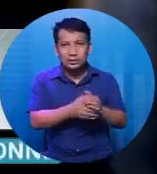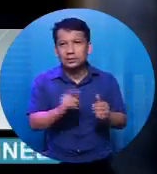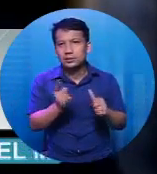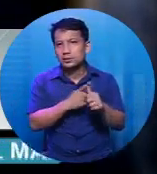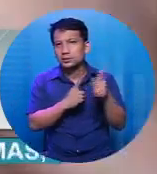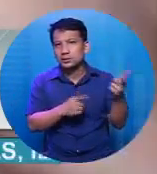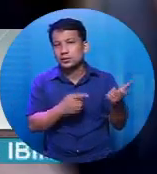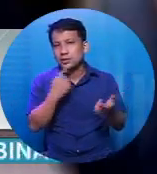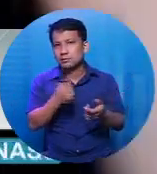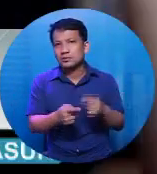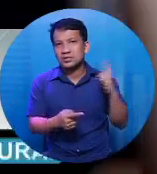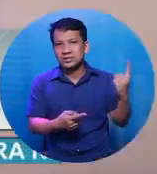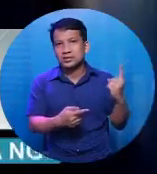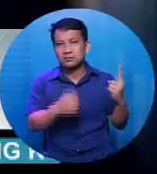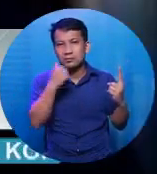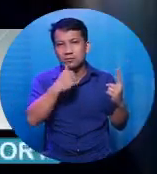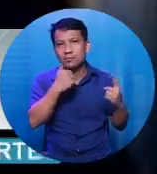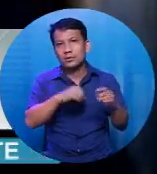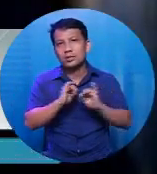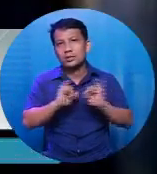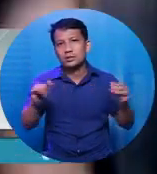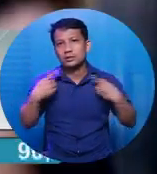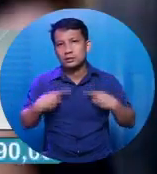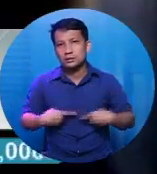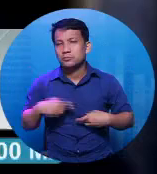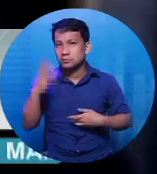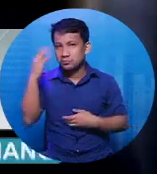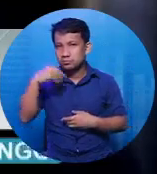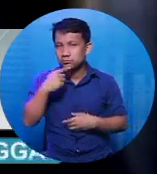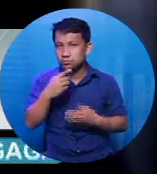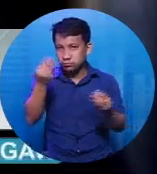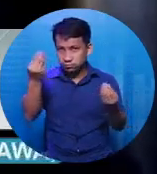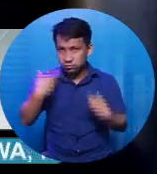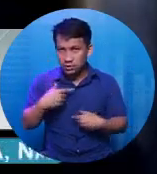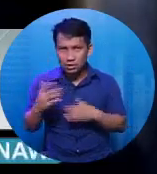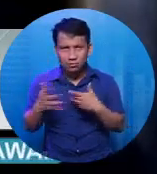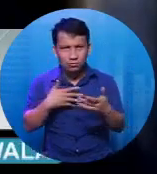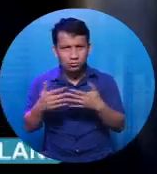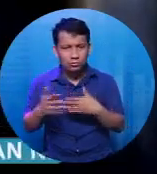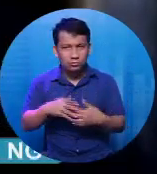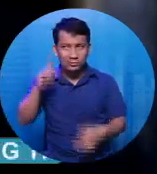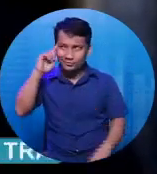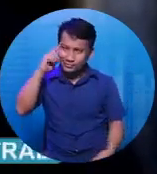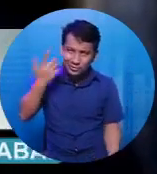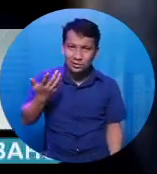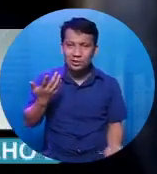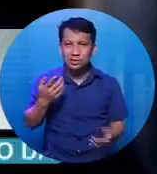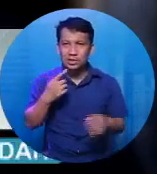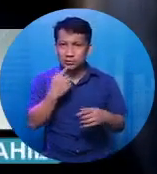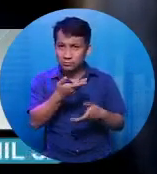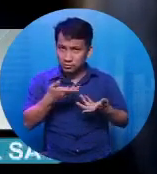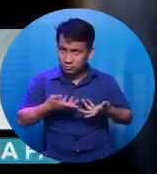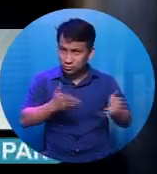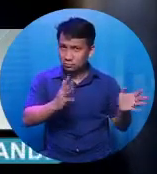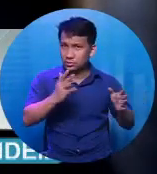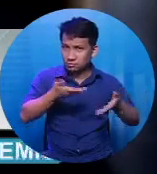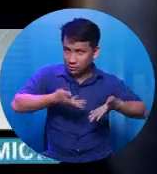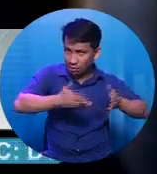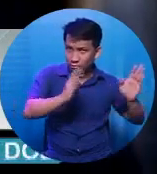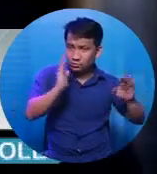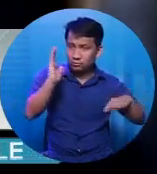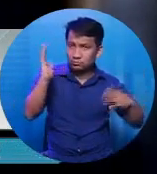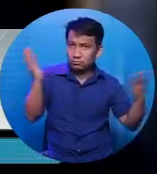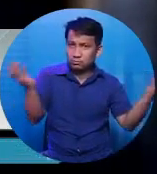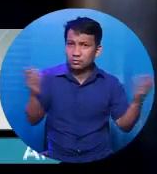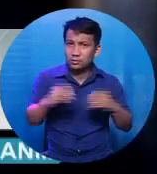yung bag ng babae, tsaka yung asawa mo. Sinasabi nila sa akin, ano yung isipin ko, binibigyan na kita ng chance. Ganun pa